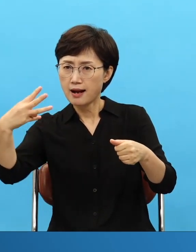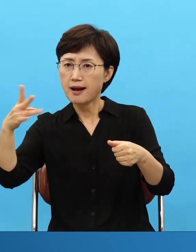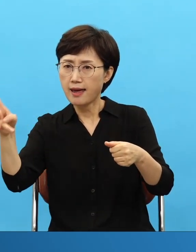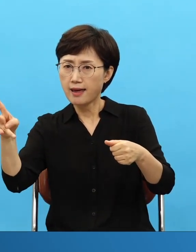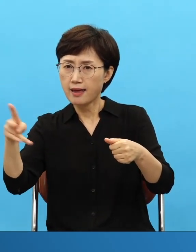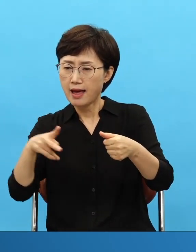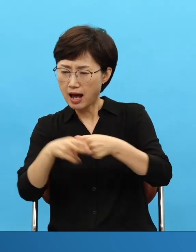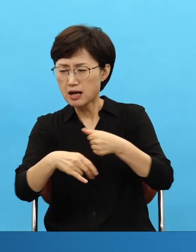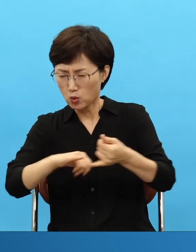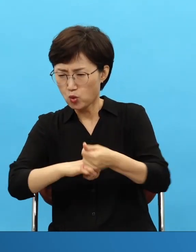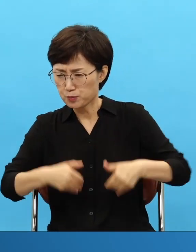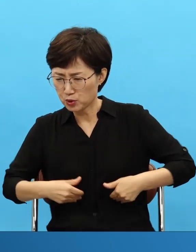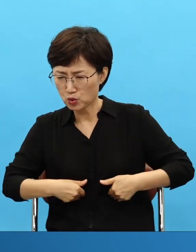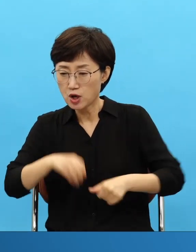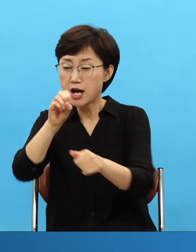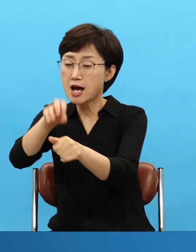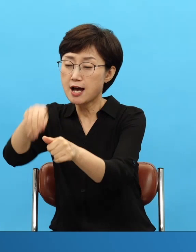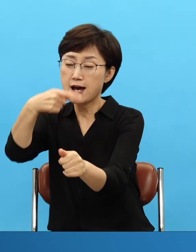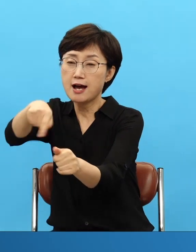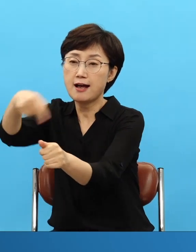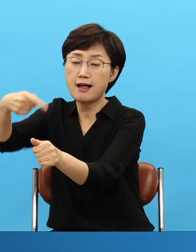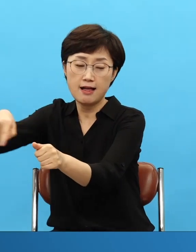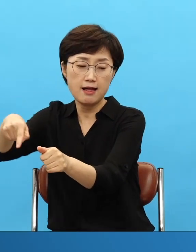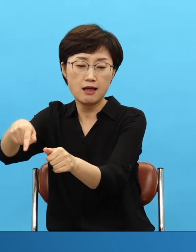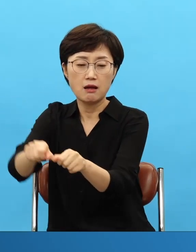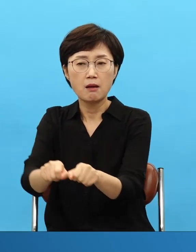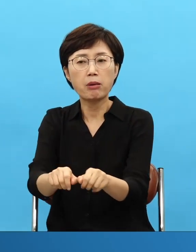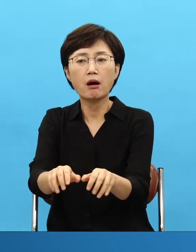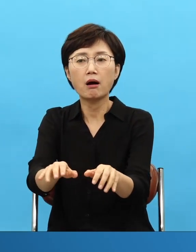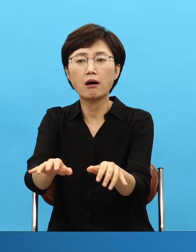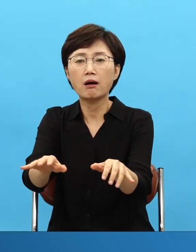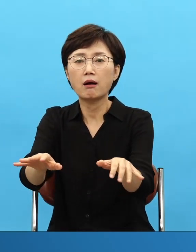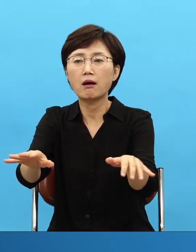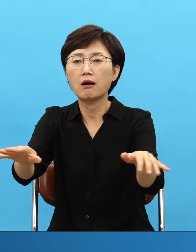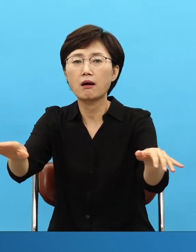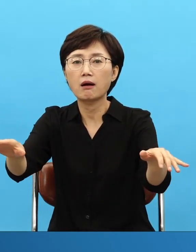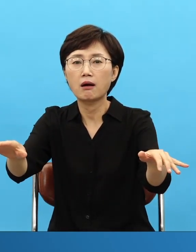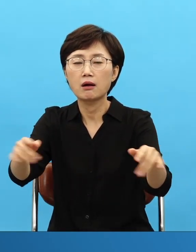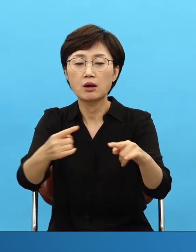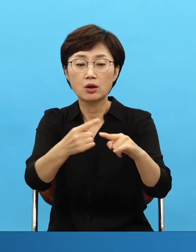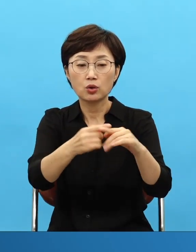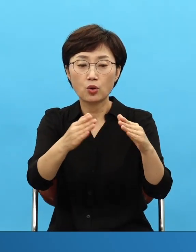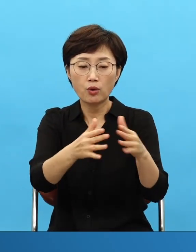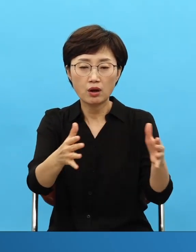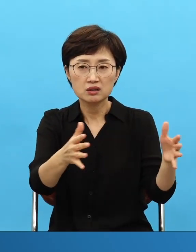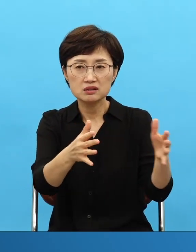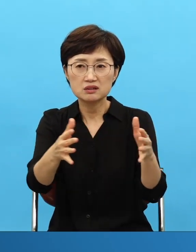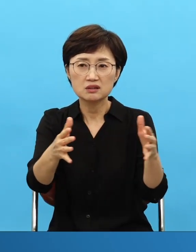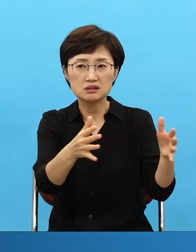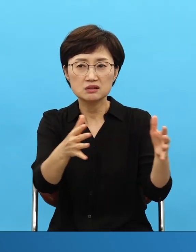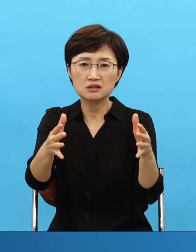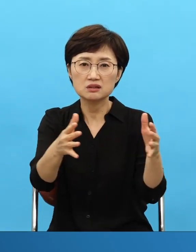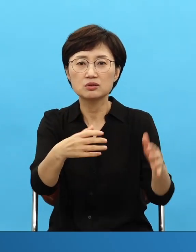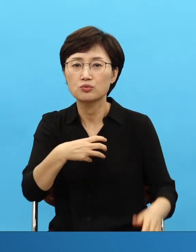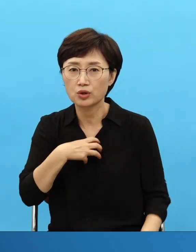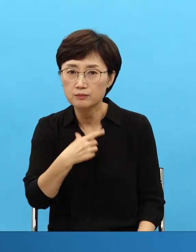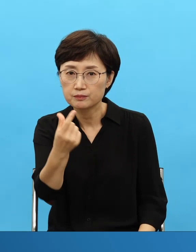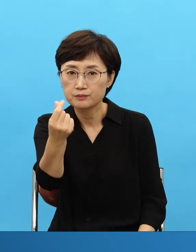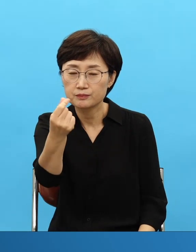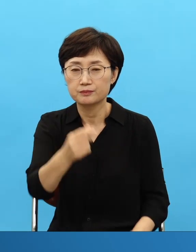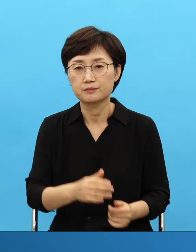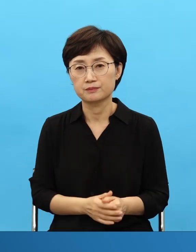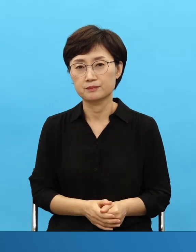됩니까? 이런 얘기가 갈라디아 교회를 흔드는 거예요. 이게. How does that make sense? But it was these words that was swaying the church of Galatia.